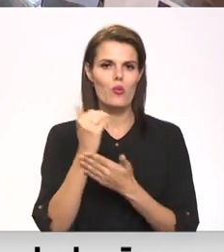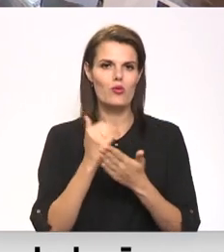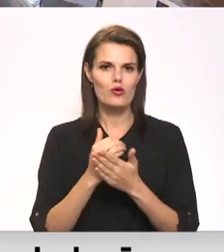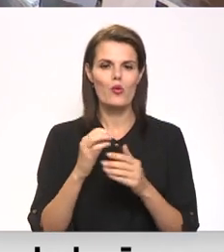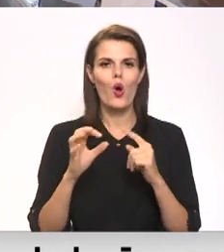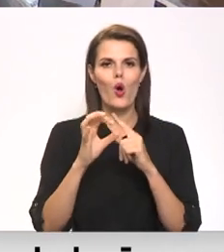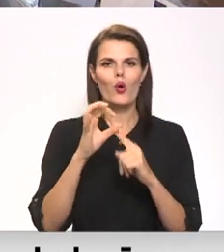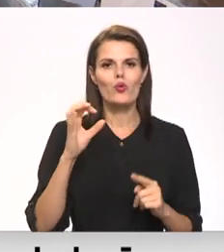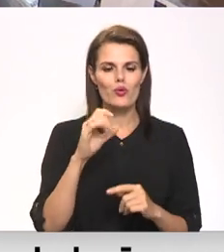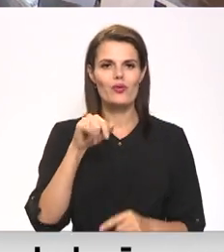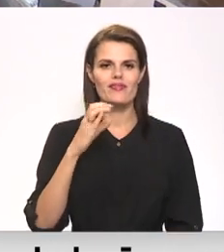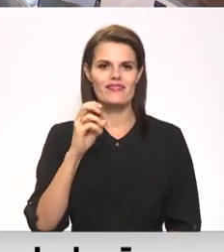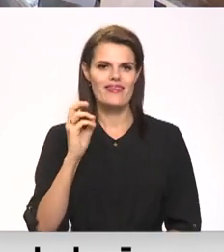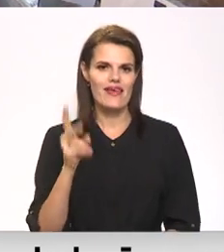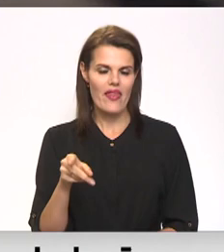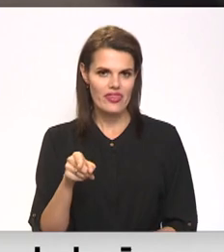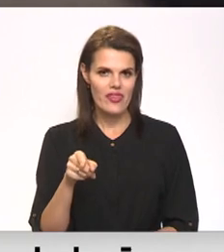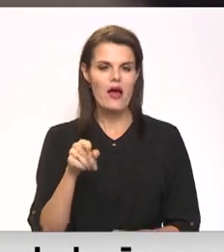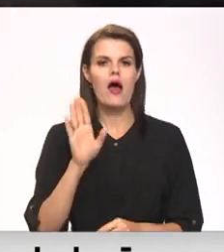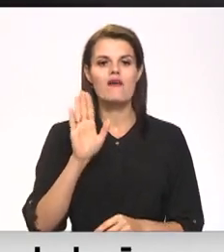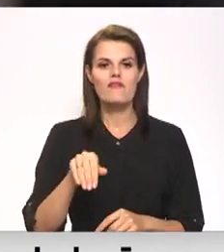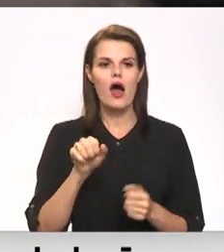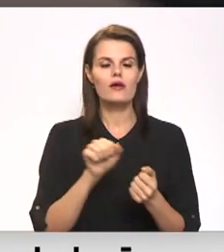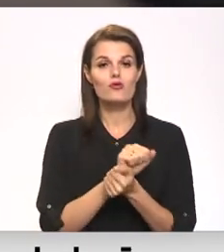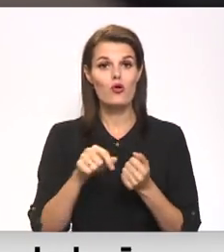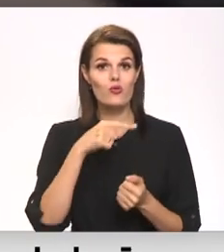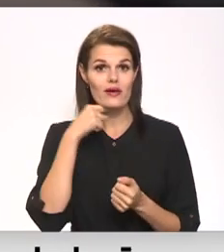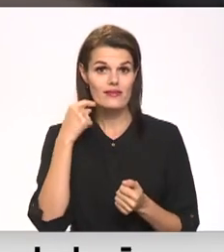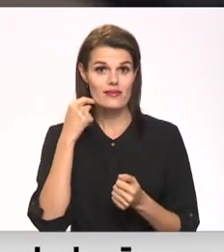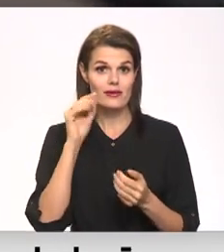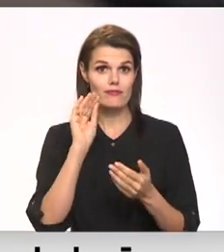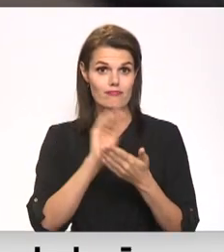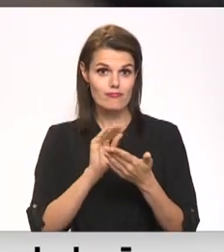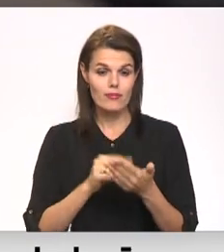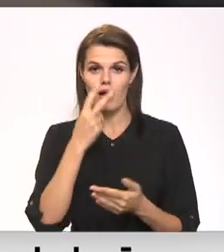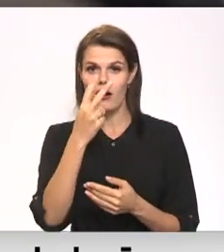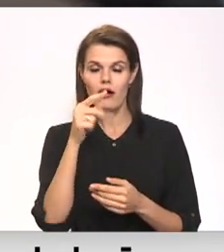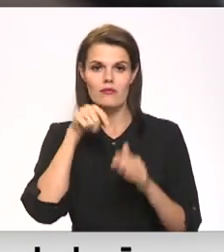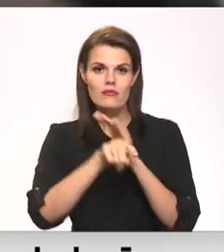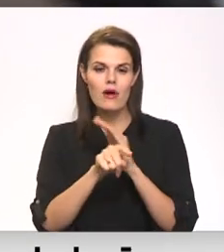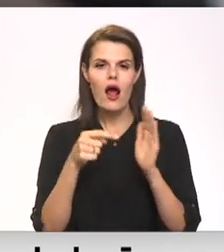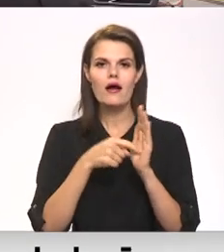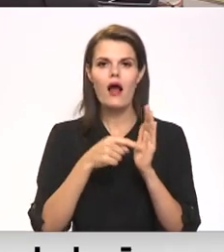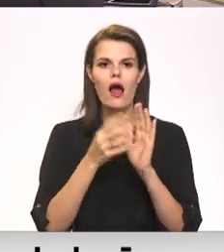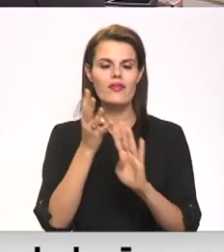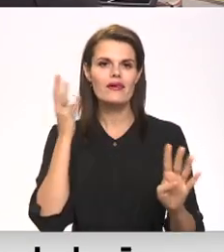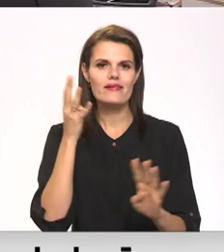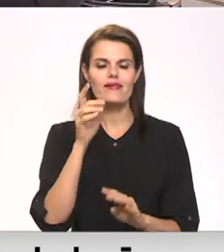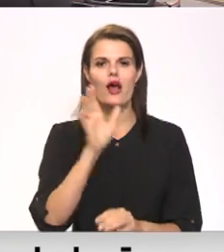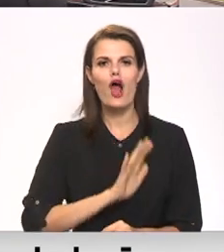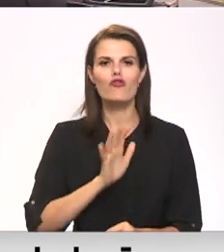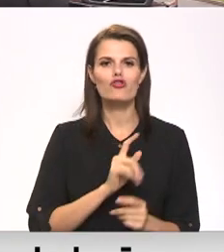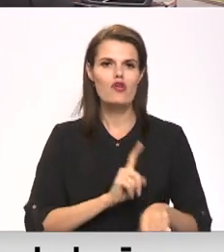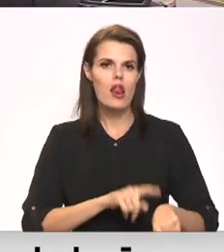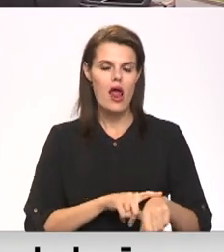Q-ticket. Dienā, kad vēlaties noformēt dokumentus, varat apskatīt dažādus iecirkņus un redzēt, cik cilvēki gaida rindā un kāds ir aptuvenais gaidīšanas laiks.